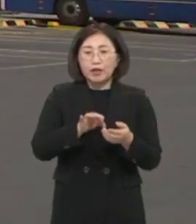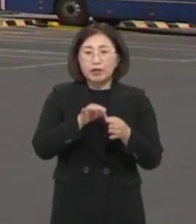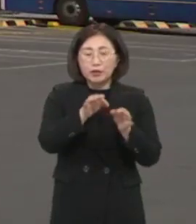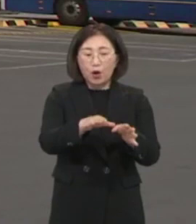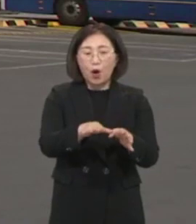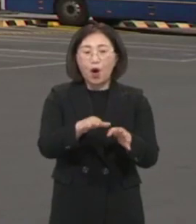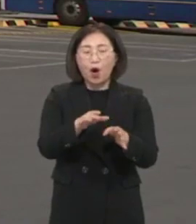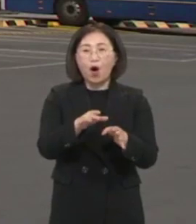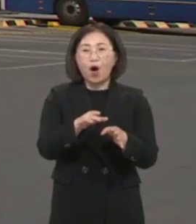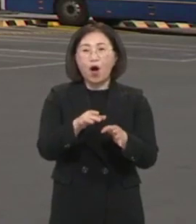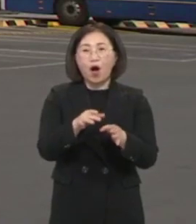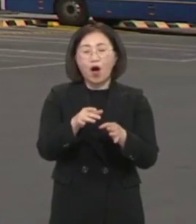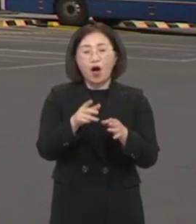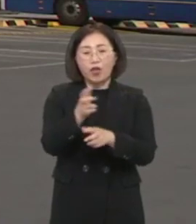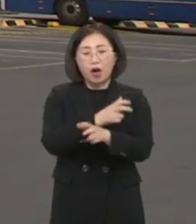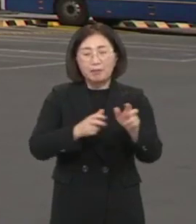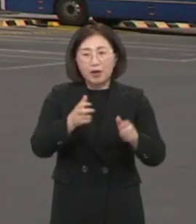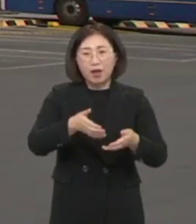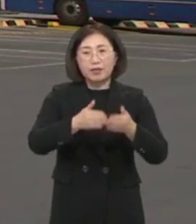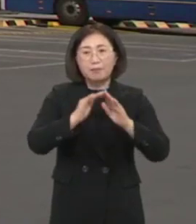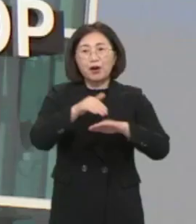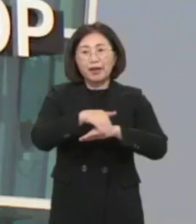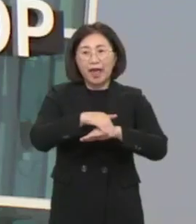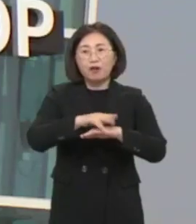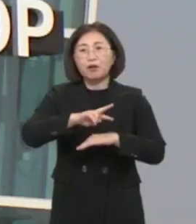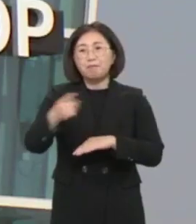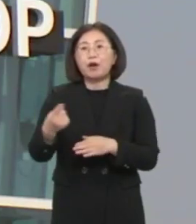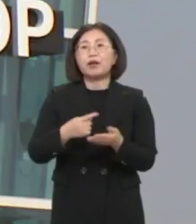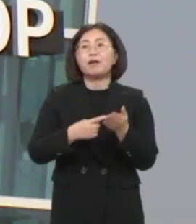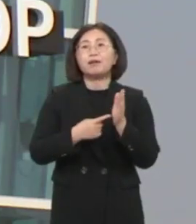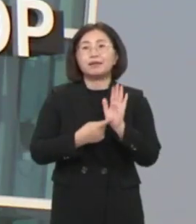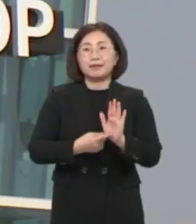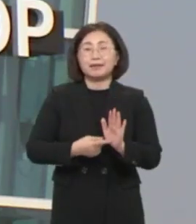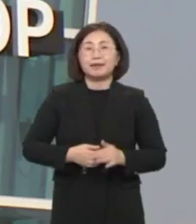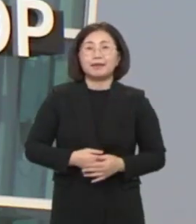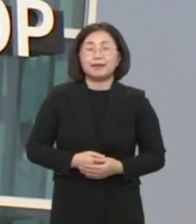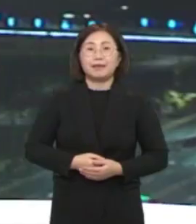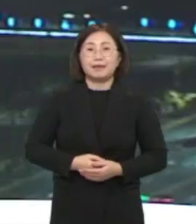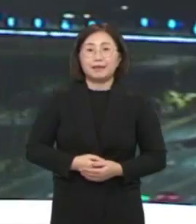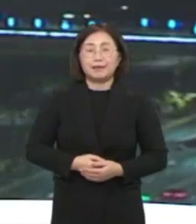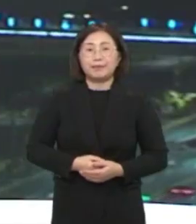여객시설 중심의 터미널을 조성하기로 계획을 변경한 바 있습니다.